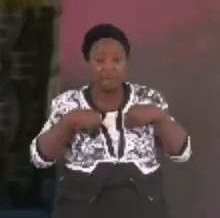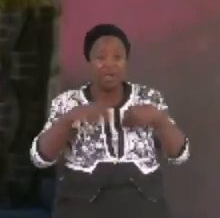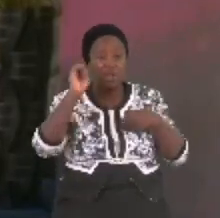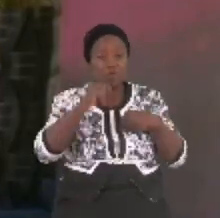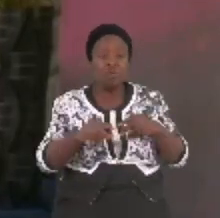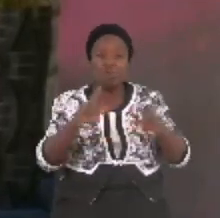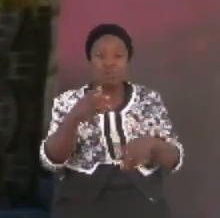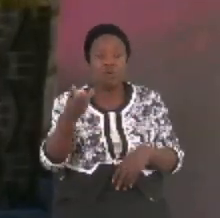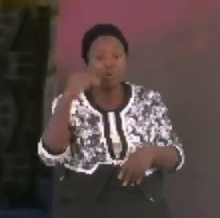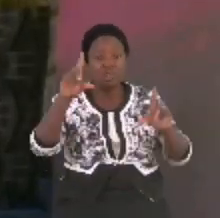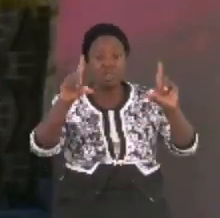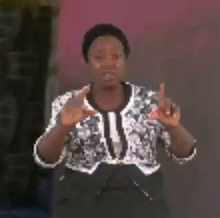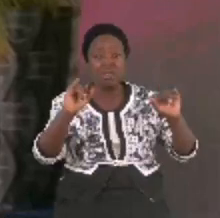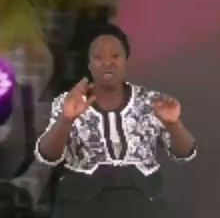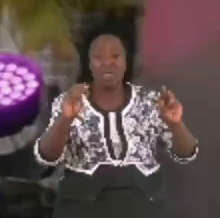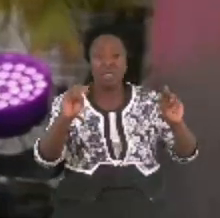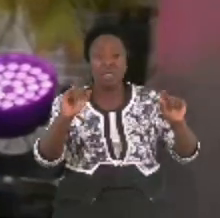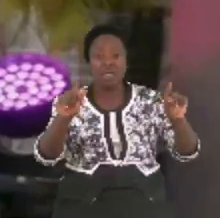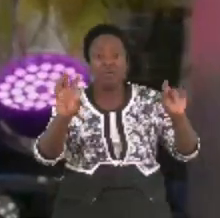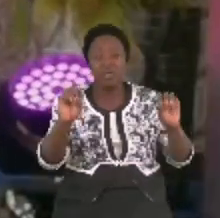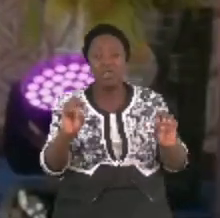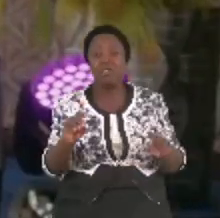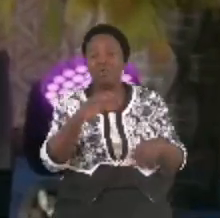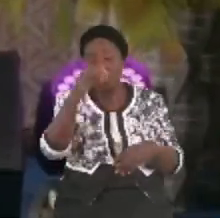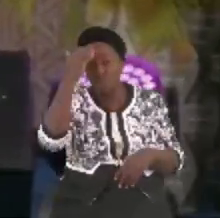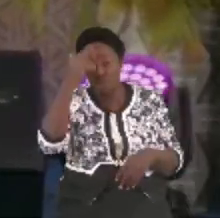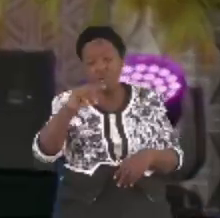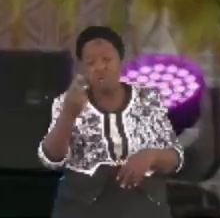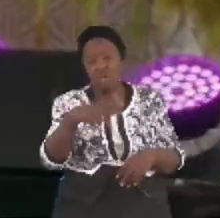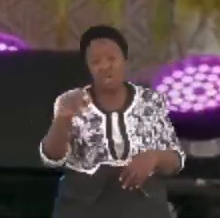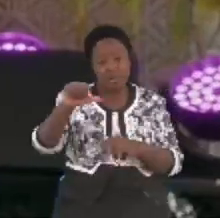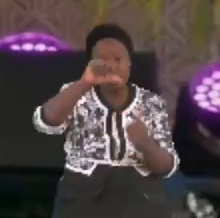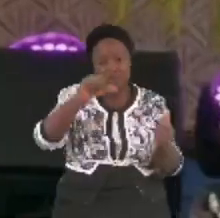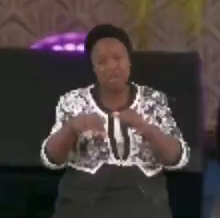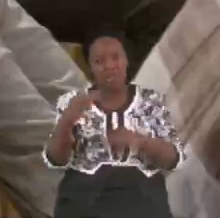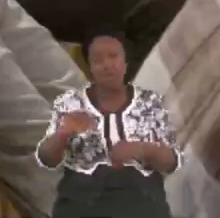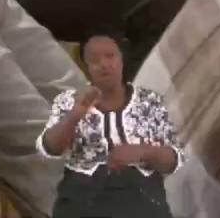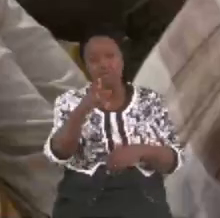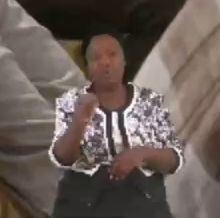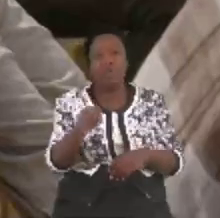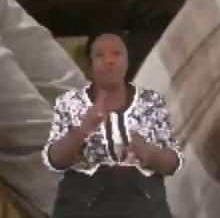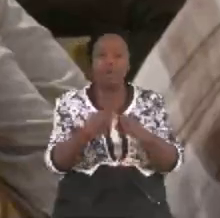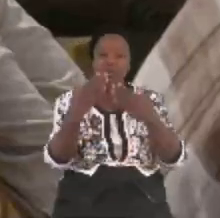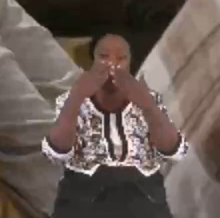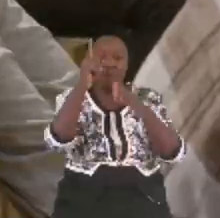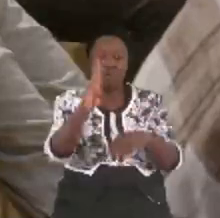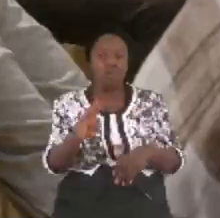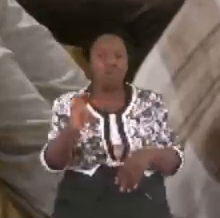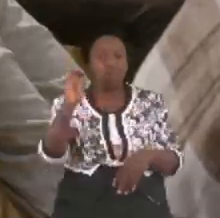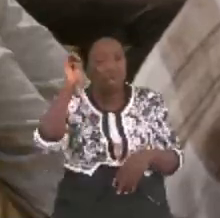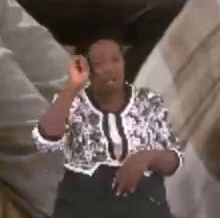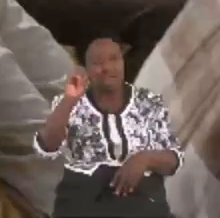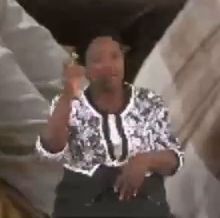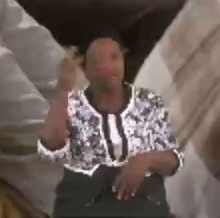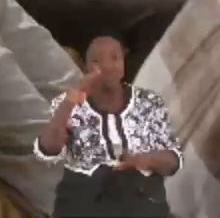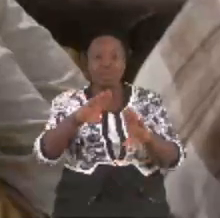ne connaissant que le baptême de Jean, mais Dieu merci. Il était ouvert. Dieu merci. Toi, tu es